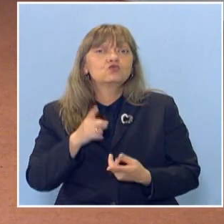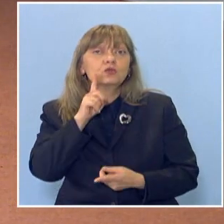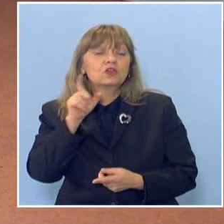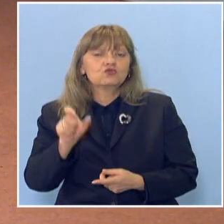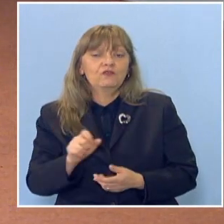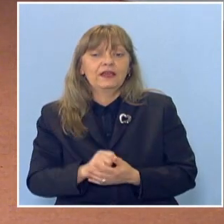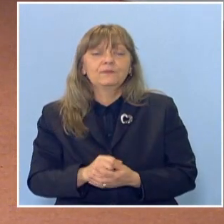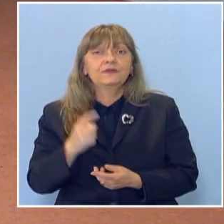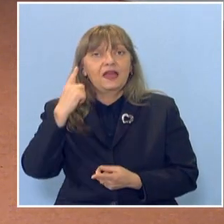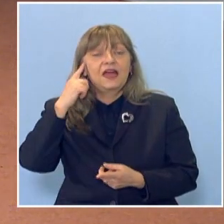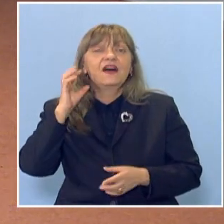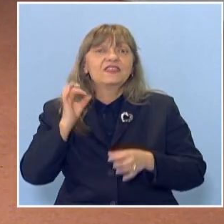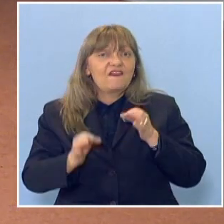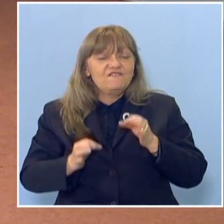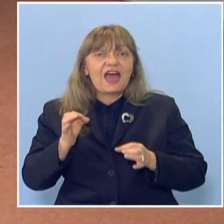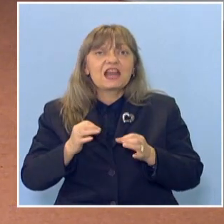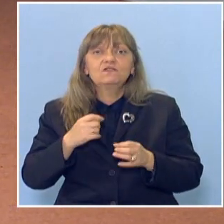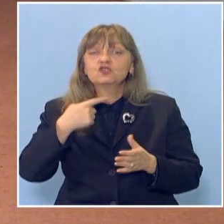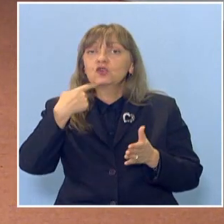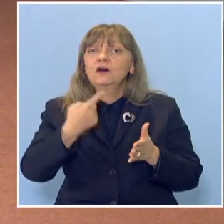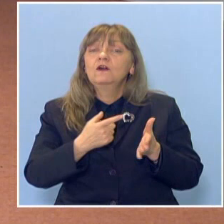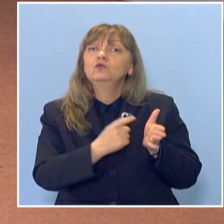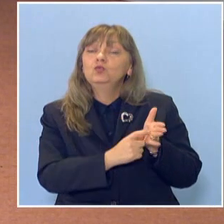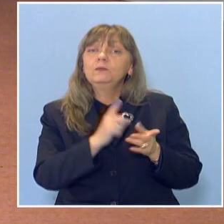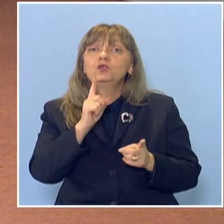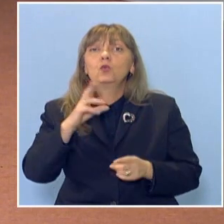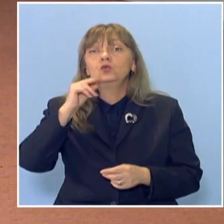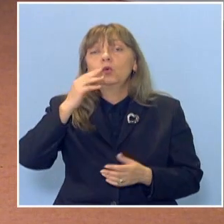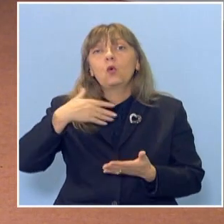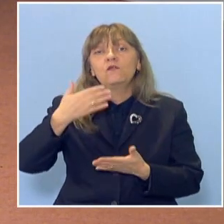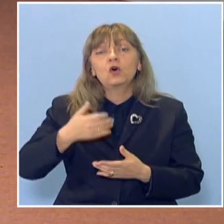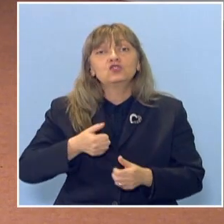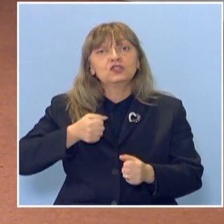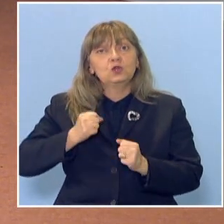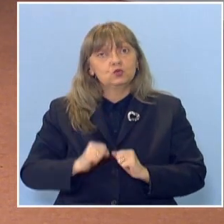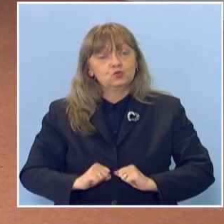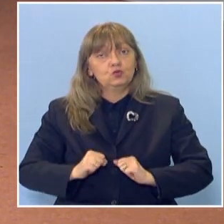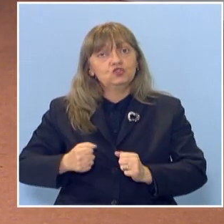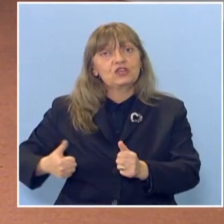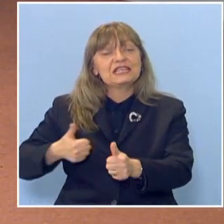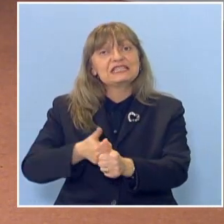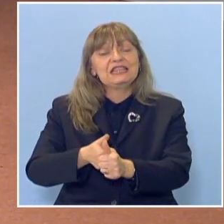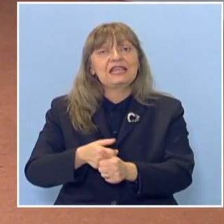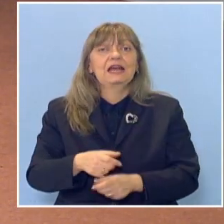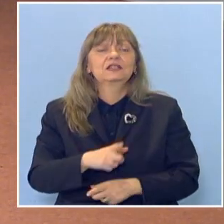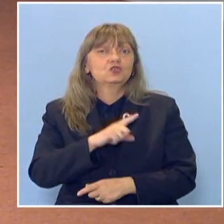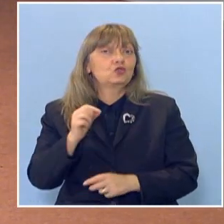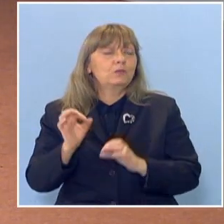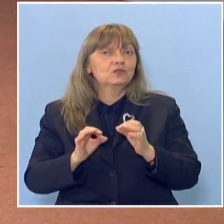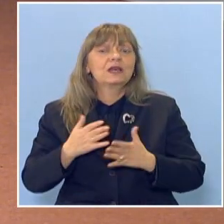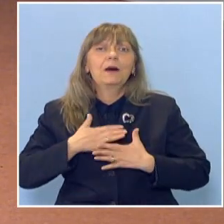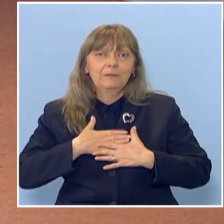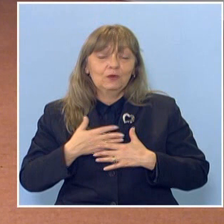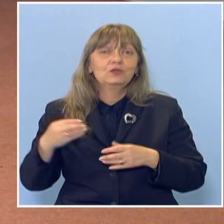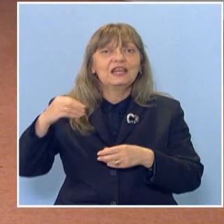вярваш в думите, които изричаш и да стоиш зад тях на 100%. Благодаря ви за това участие. Пожелавам ви